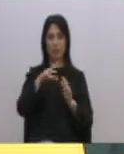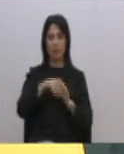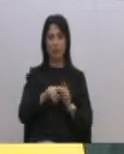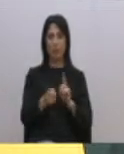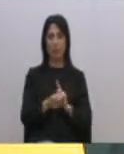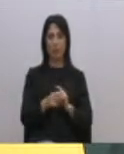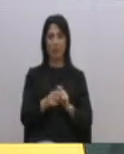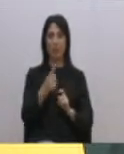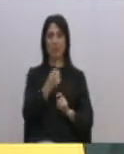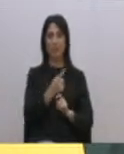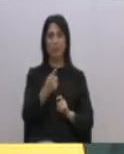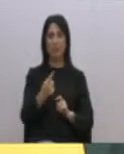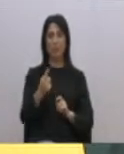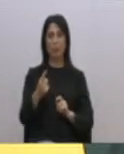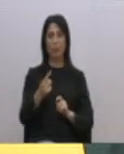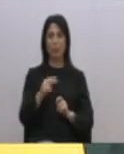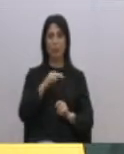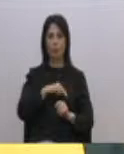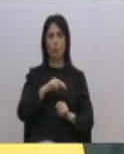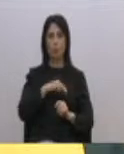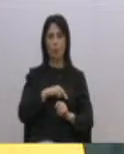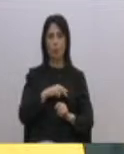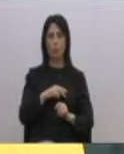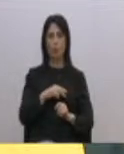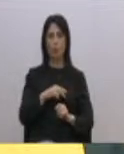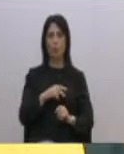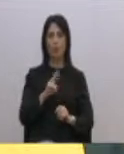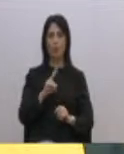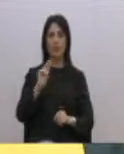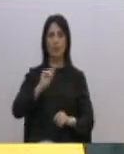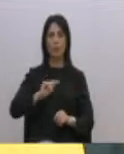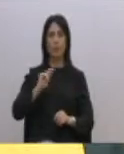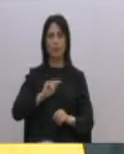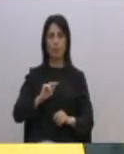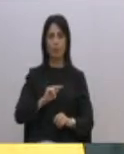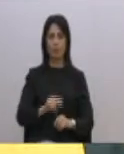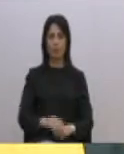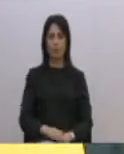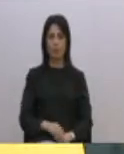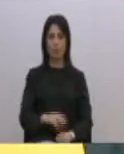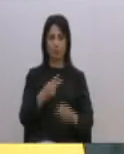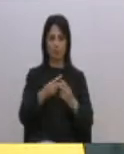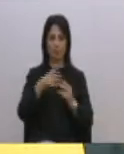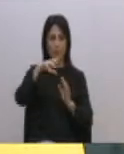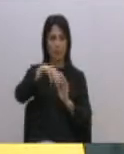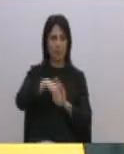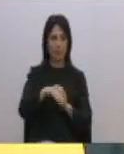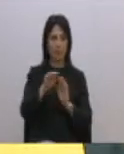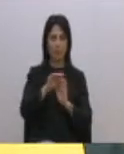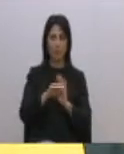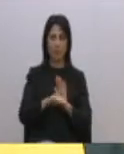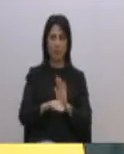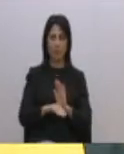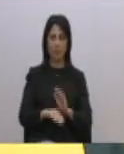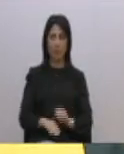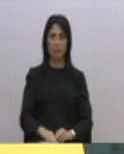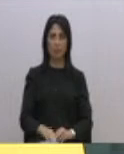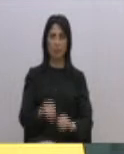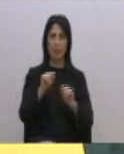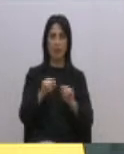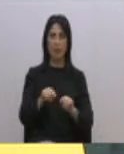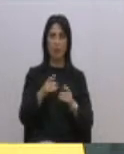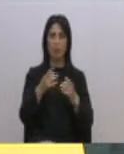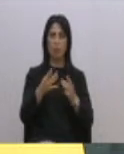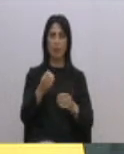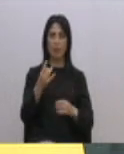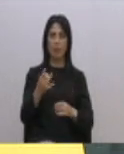არამედ მოხელეზე, რომელიც მუშაობს პენტენციურ სისტემაში. აქ